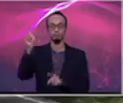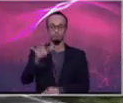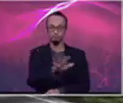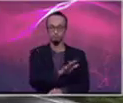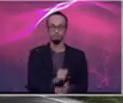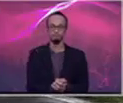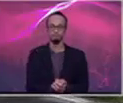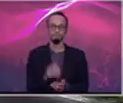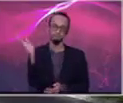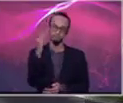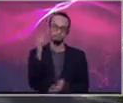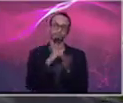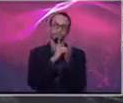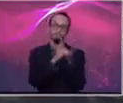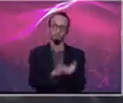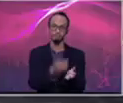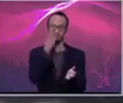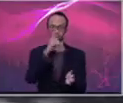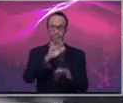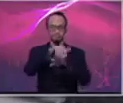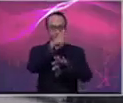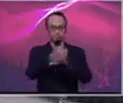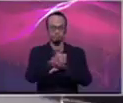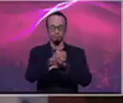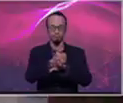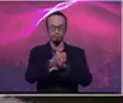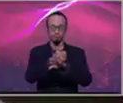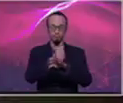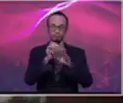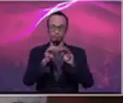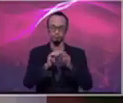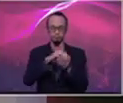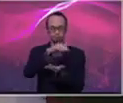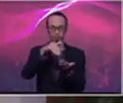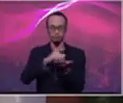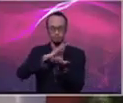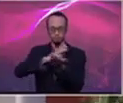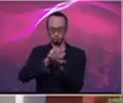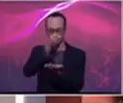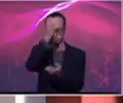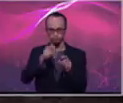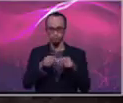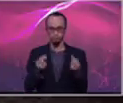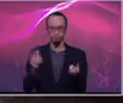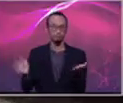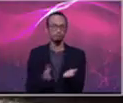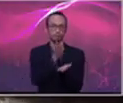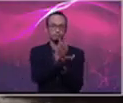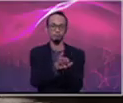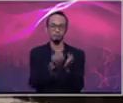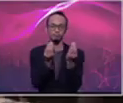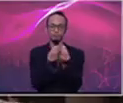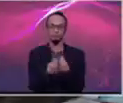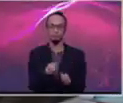Ramadan Mari berwakaf kepada pembinaan Kompleks tahfiz anak-anak mualaf yang pertama di Malaysia dengan nilaian